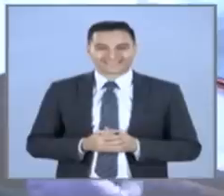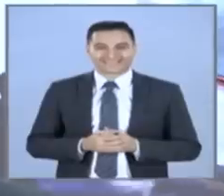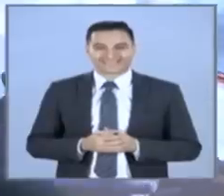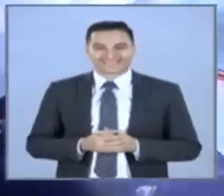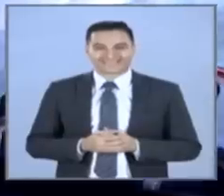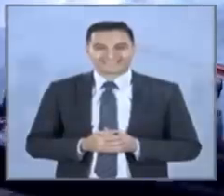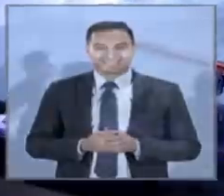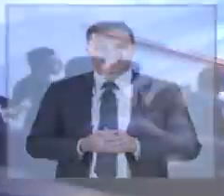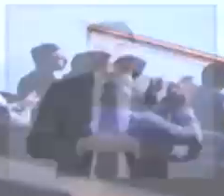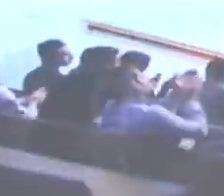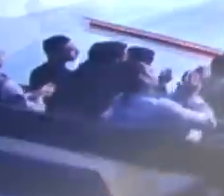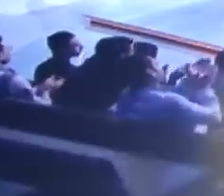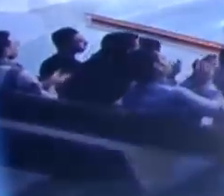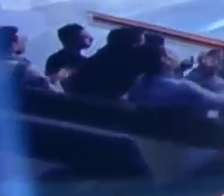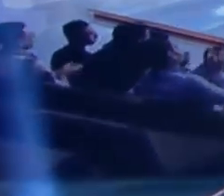العباقرة.